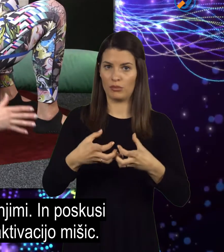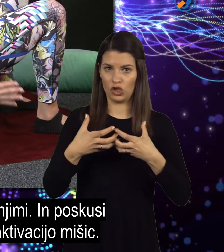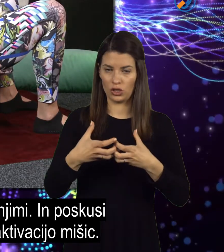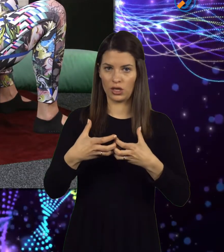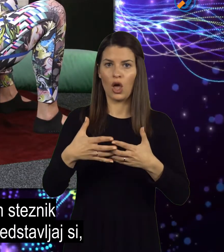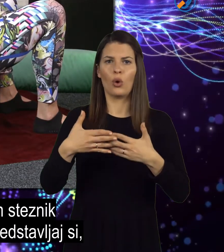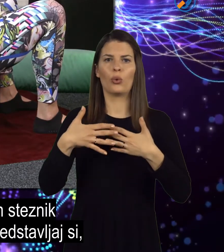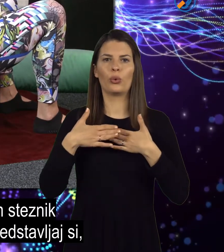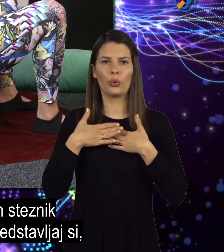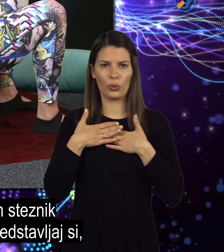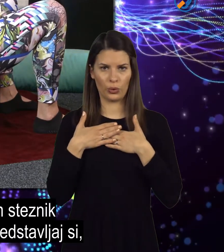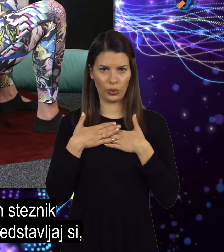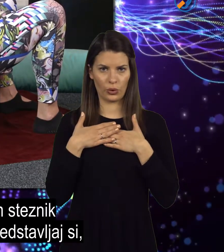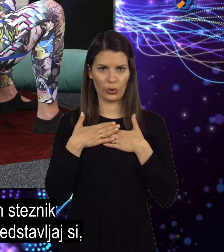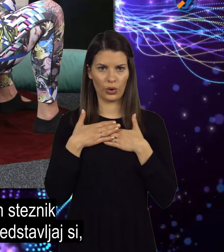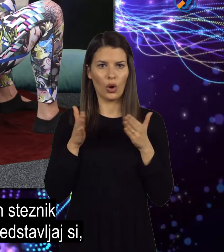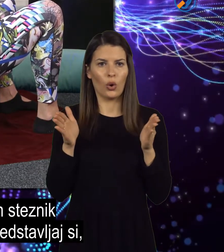aktivacije mišic. Torej z izdihom